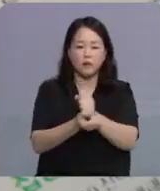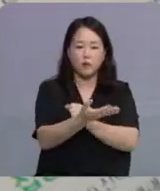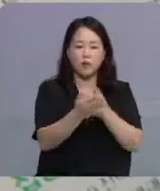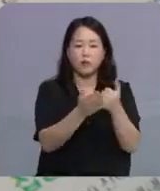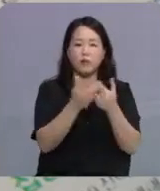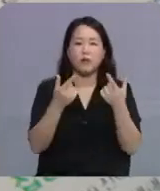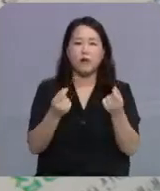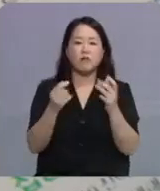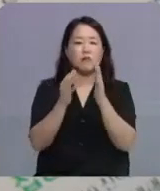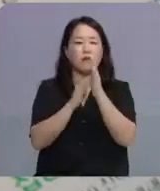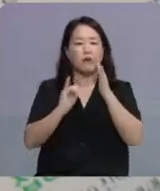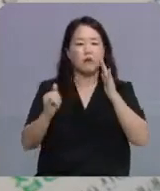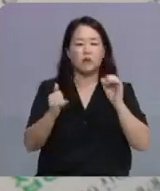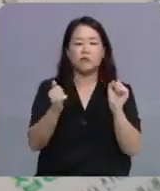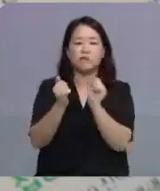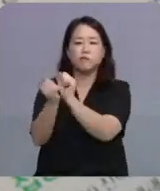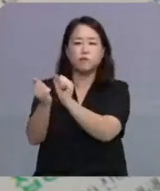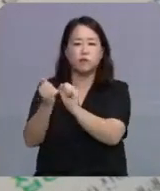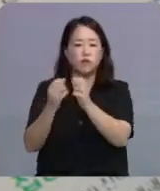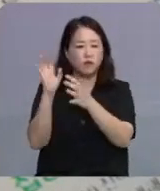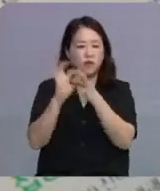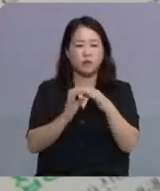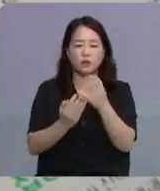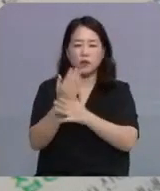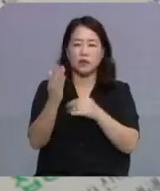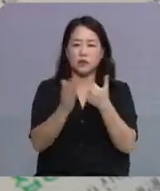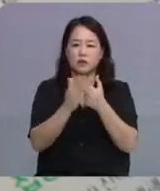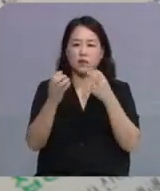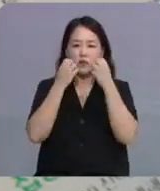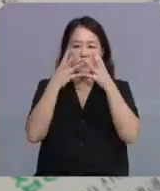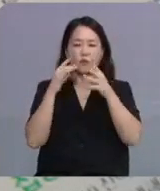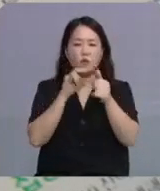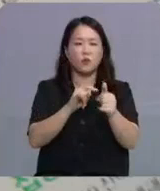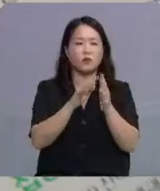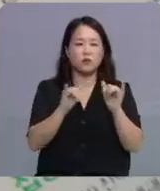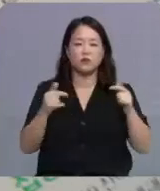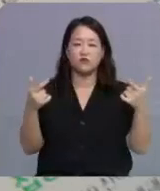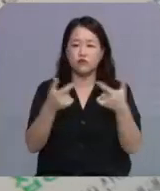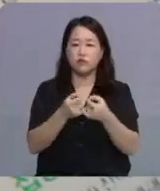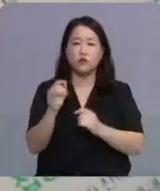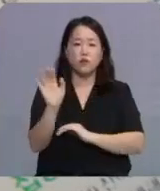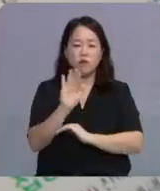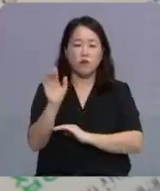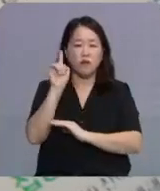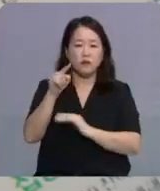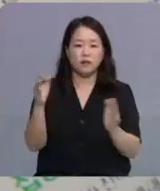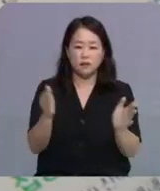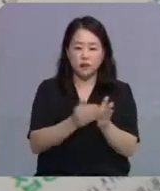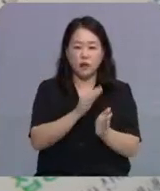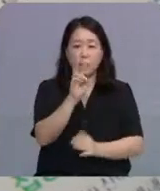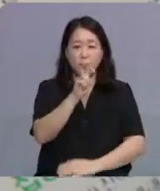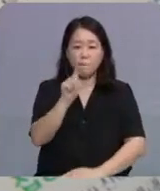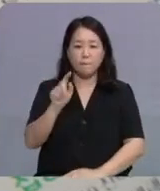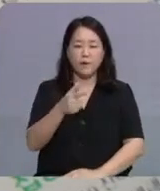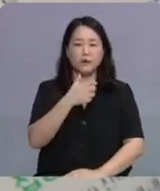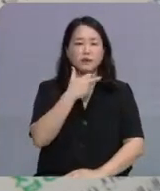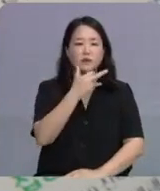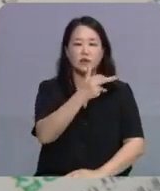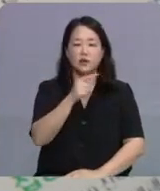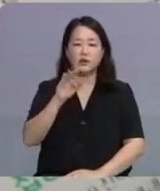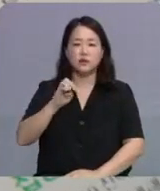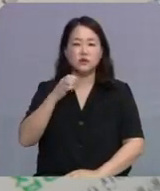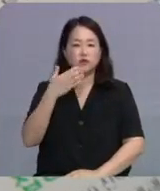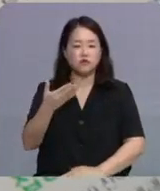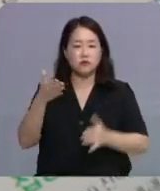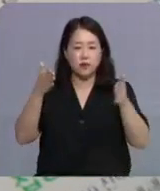코로나 2구 신규 확진 자가 좀처럼 줄어들지 않고 있습니다 내일부터는 만 18세에서 49세 사이 일반적